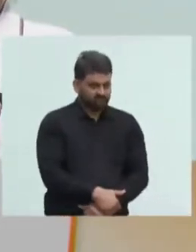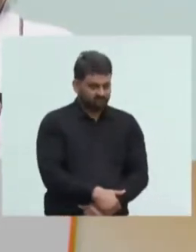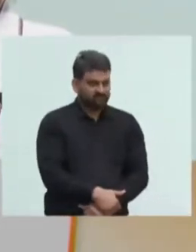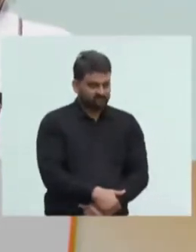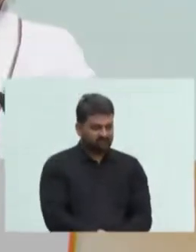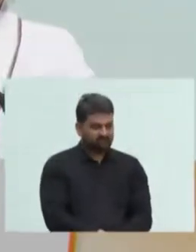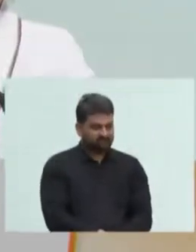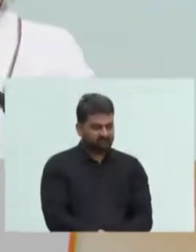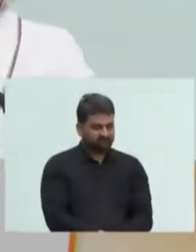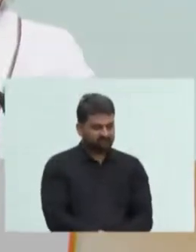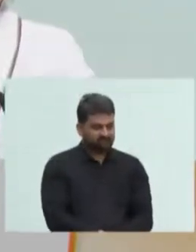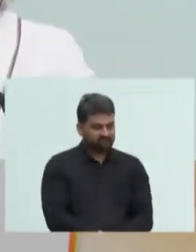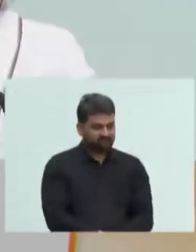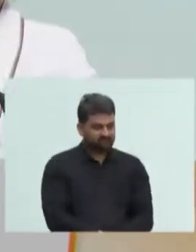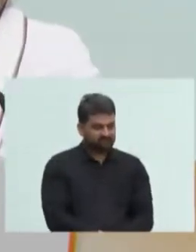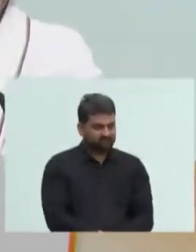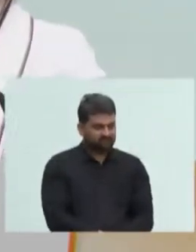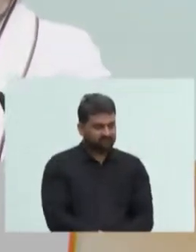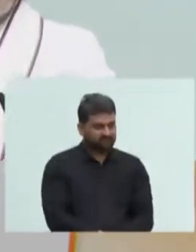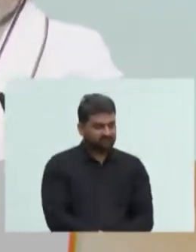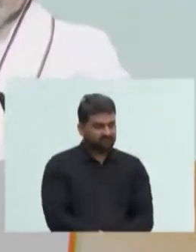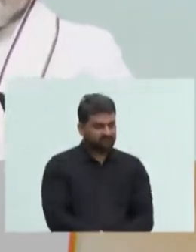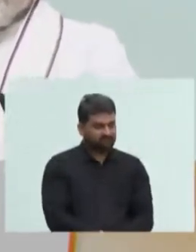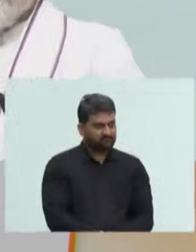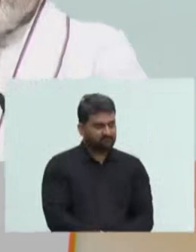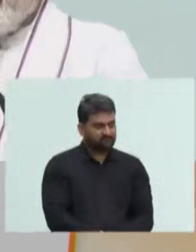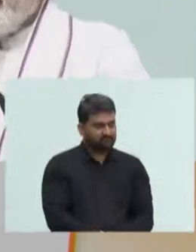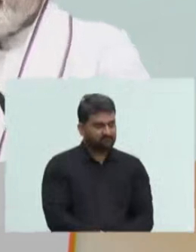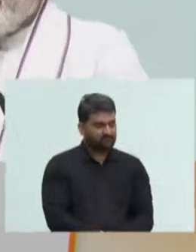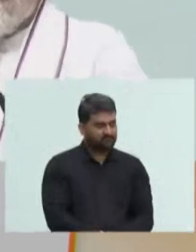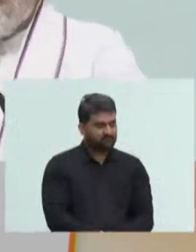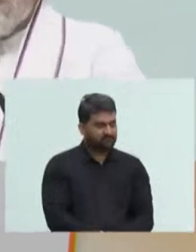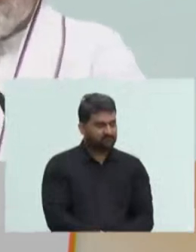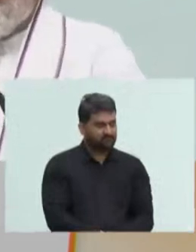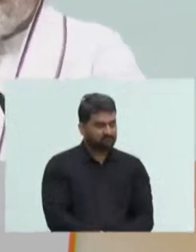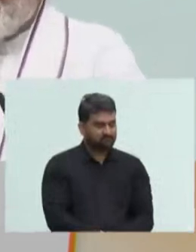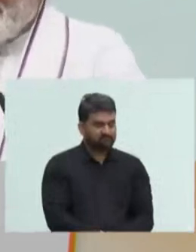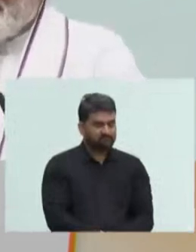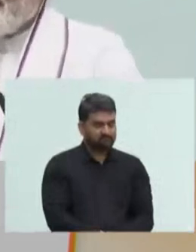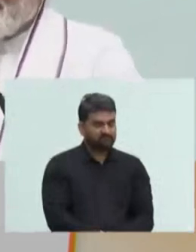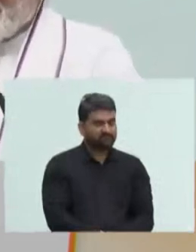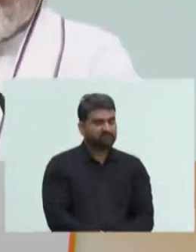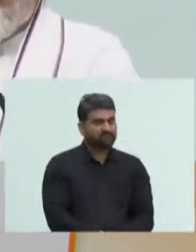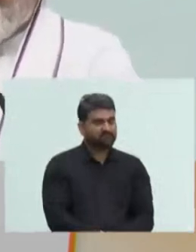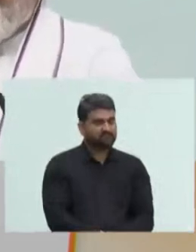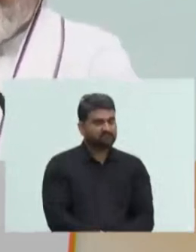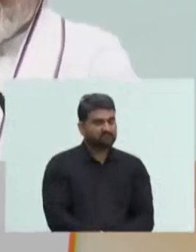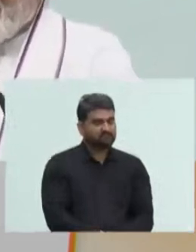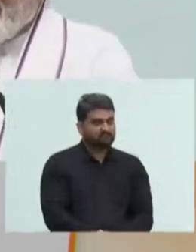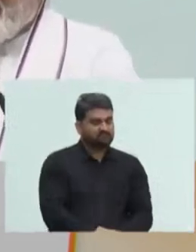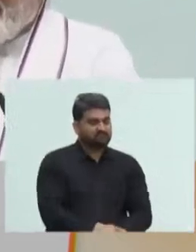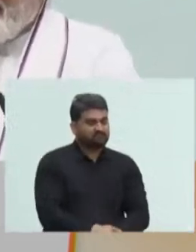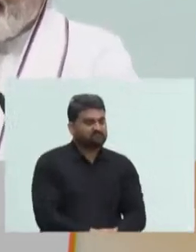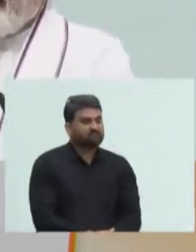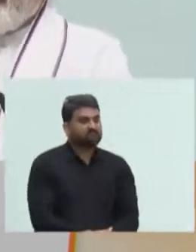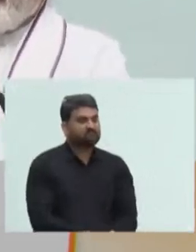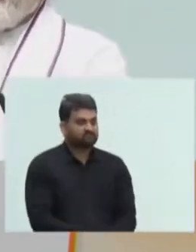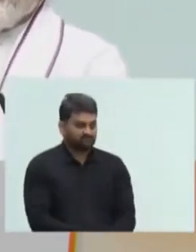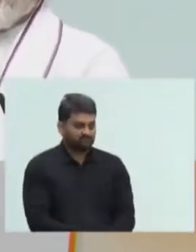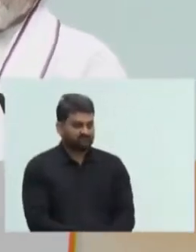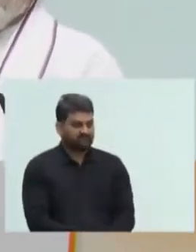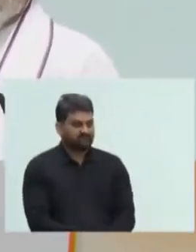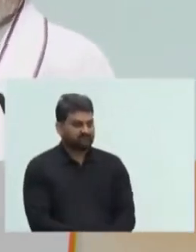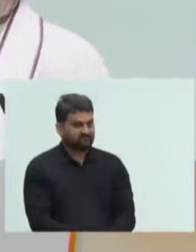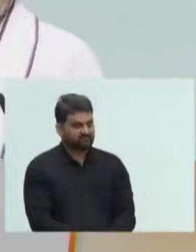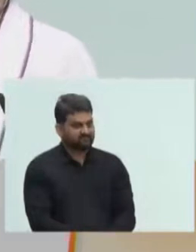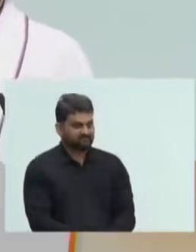आई निरंतर प्रयास किया कि मैं पढ़ता हूं बचपन से ही मैंने अपने अ मेरे मम्मी पापा मुझे सपोर्ट करते थे मेरे पिताजी ने सपोर्ट किया और मैं वह